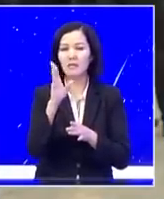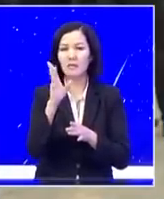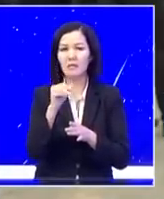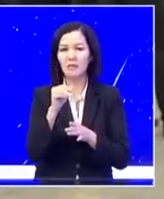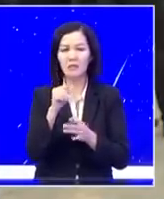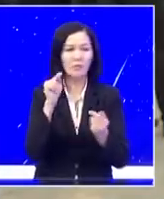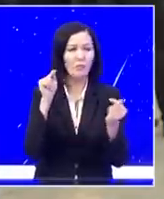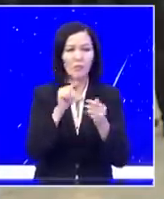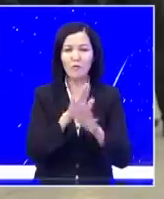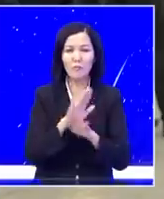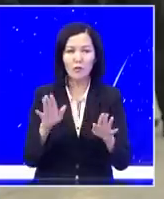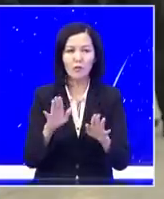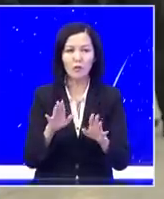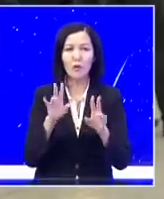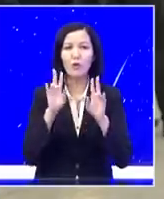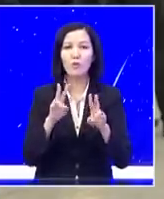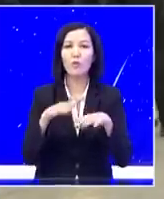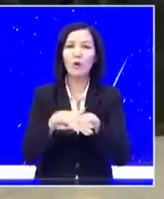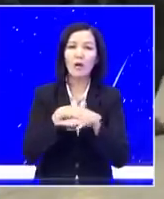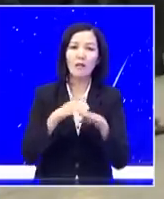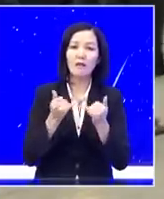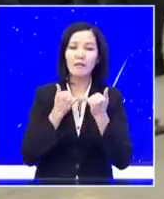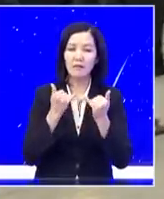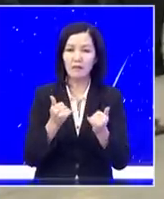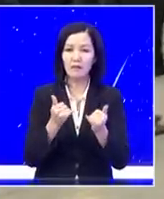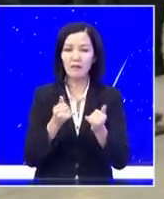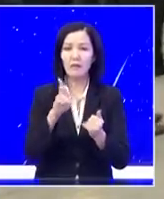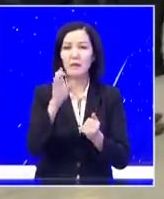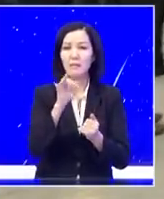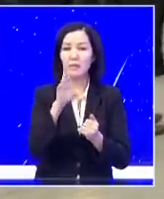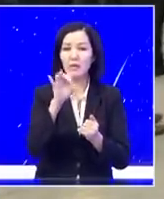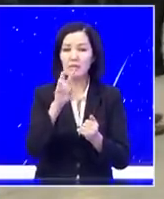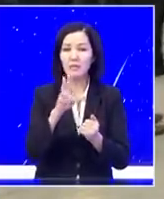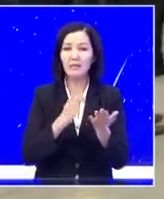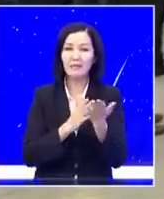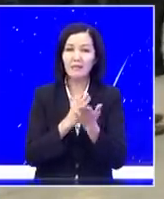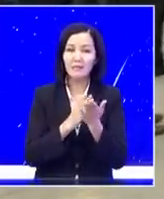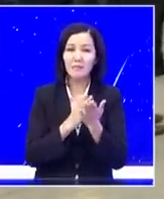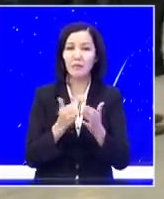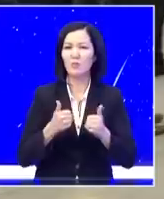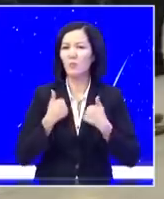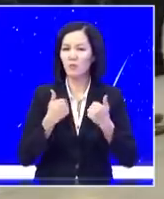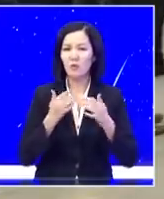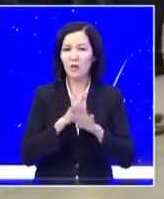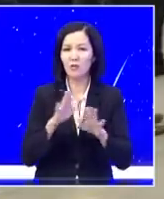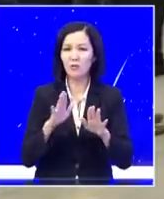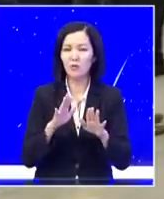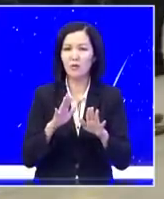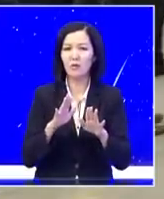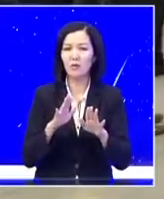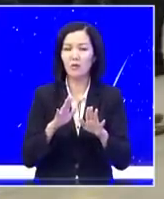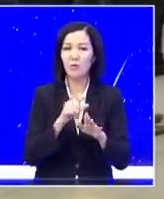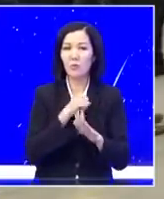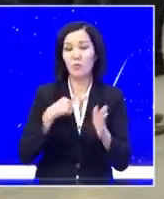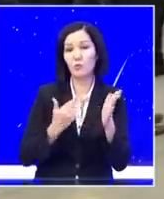жоқ. Бірақ бүкіл халық қадірледі. Бейсен қызметке ұмтылған жоқ, бірақ оның қызметі